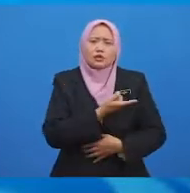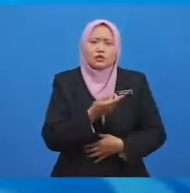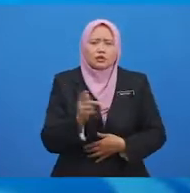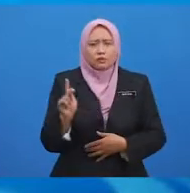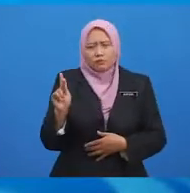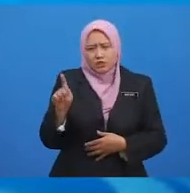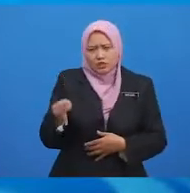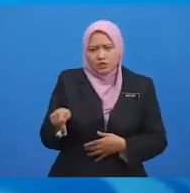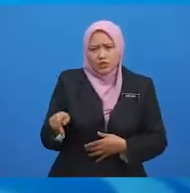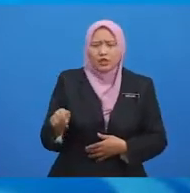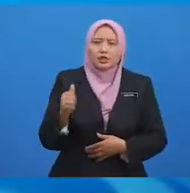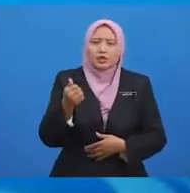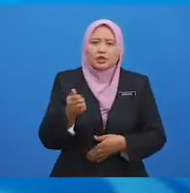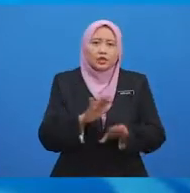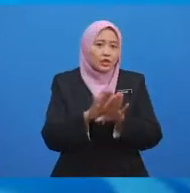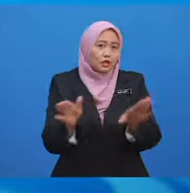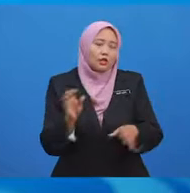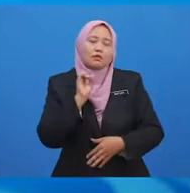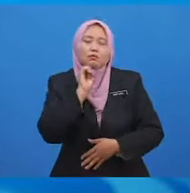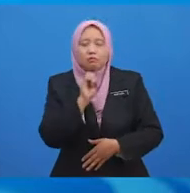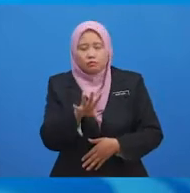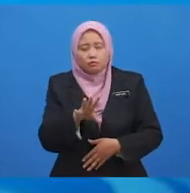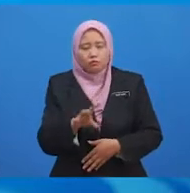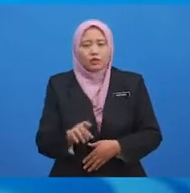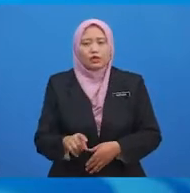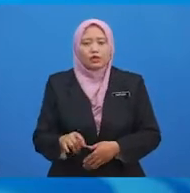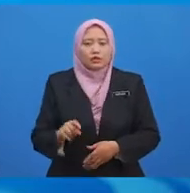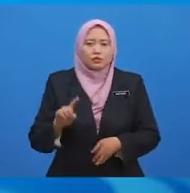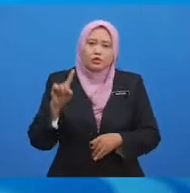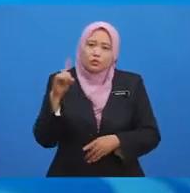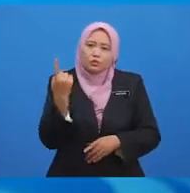pastikan ianya tidak terbuang dengan begitu saja?